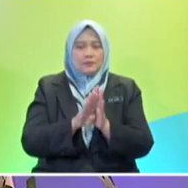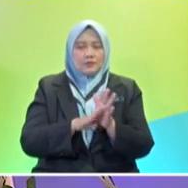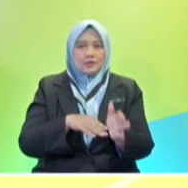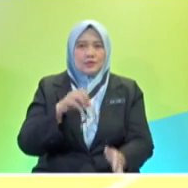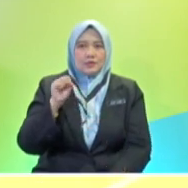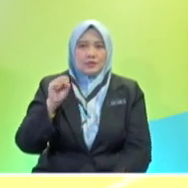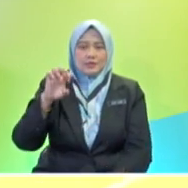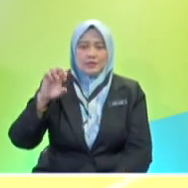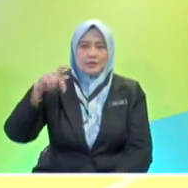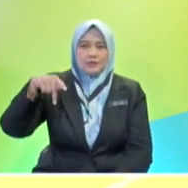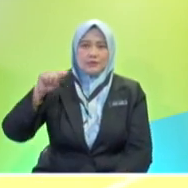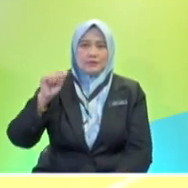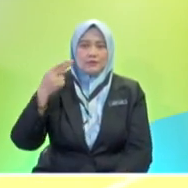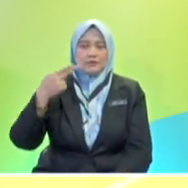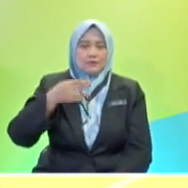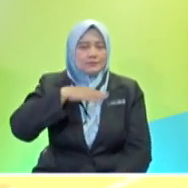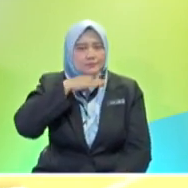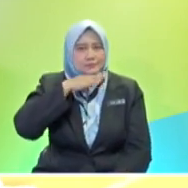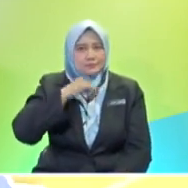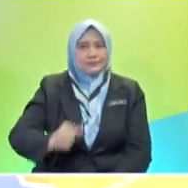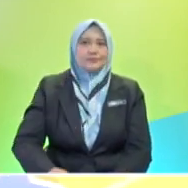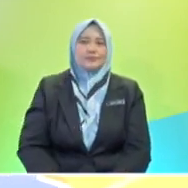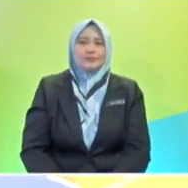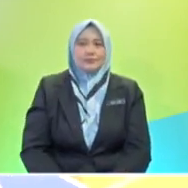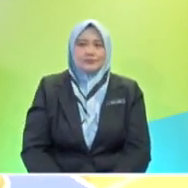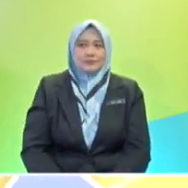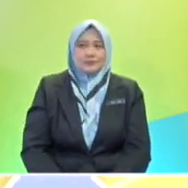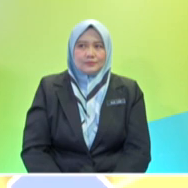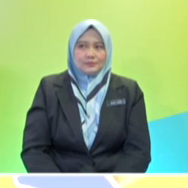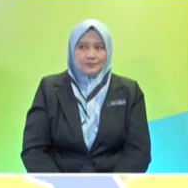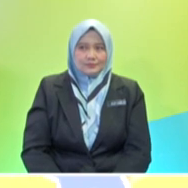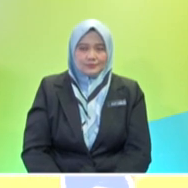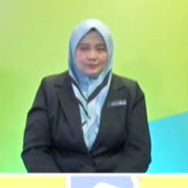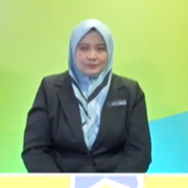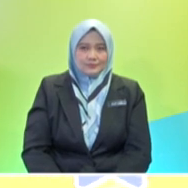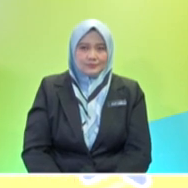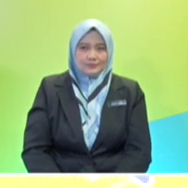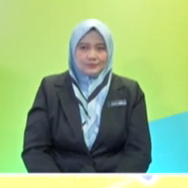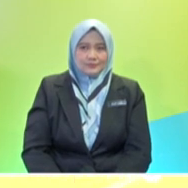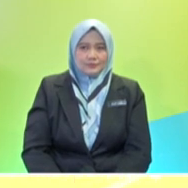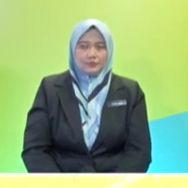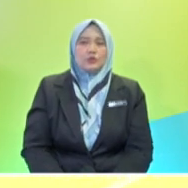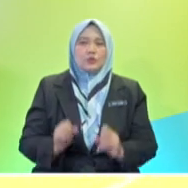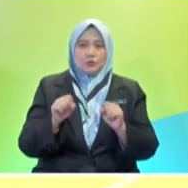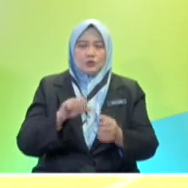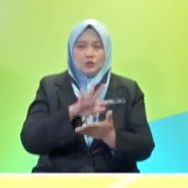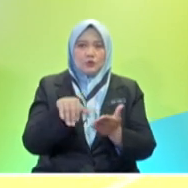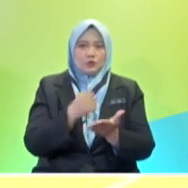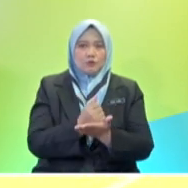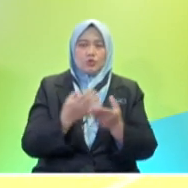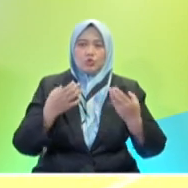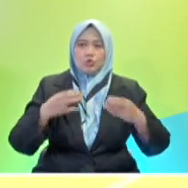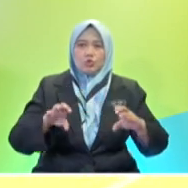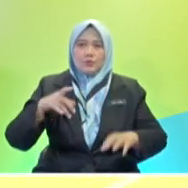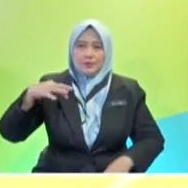Bersepah. Kita eja bersama-sama. Murid-murid di rumah pun banyak yang cuba mengeja bersama-sama ni, cikgu. Ada yang dah